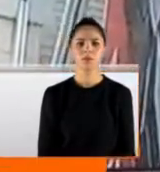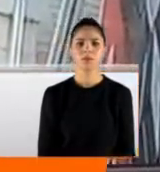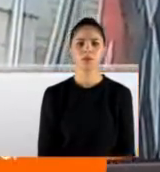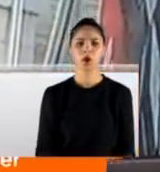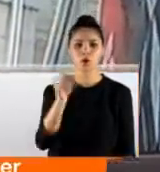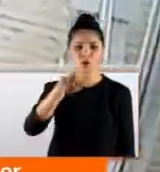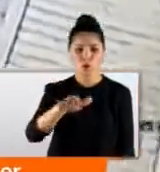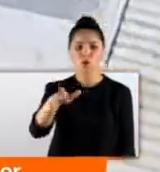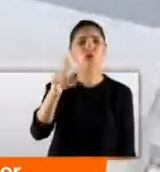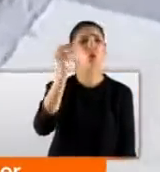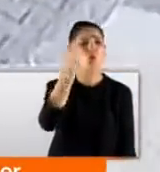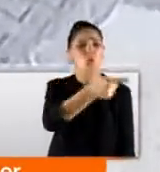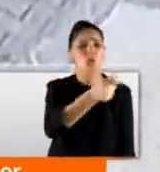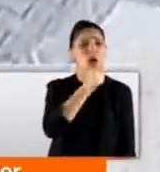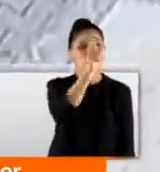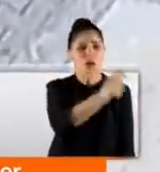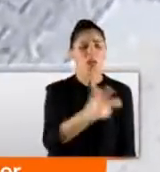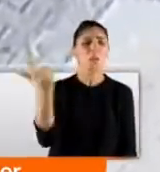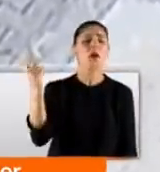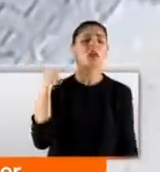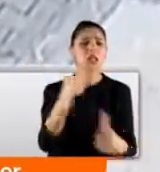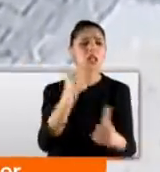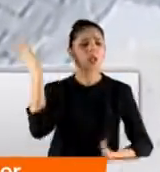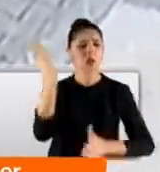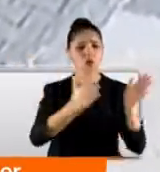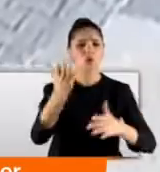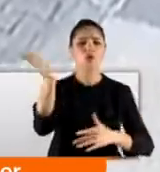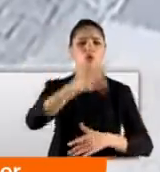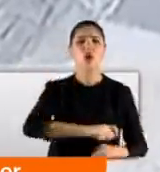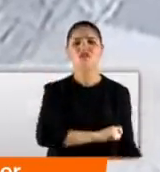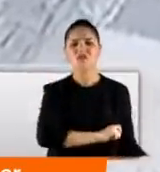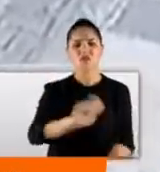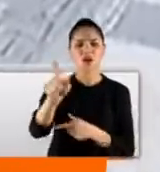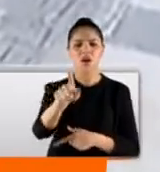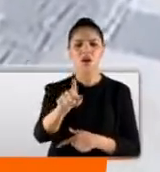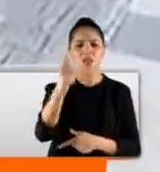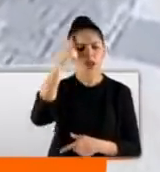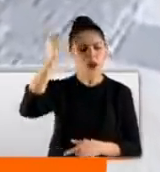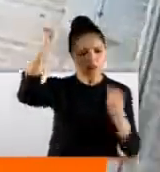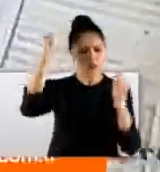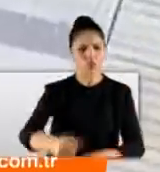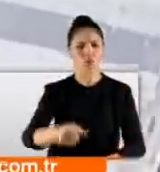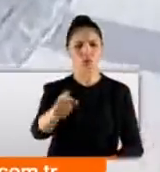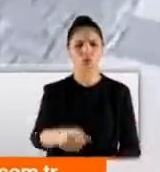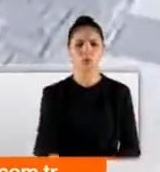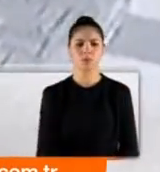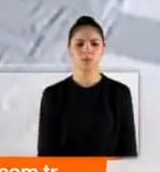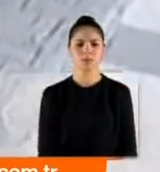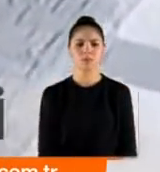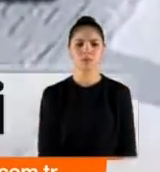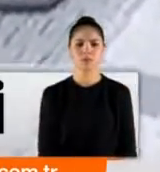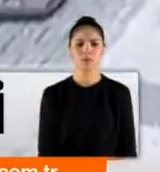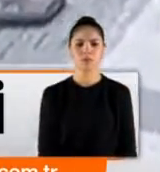Karşısındakinin çocuk olduğunu unutup defalarca tokatladı, sonra da tutup yere fırlattı. Hem de kafasının üzerine. Bu çocuk ne yaptı